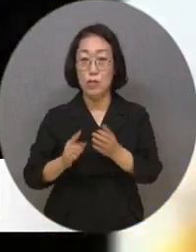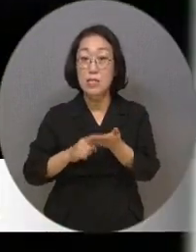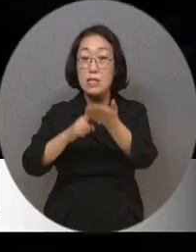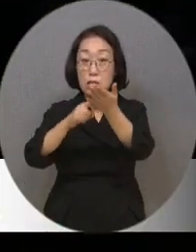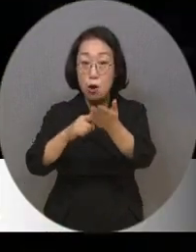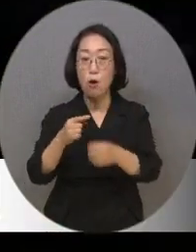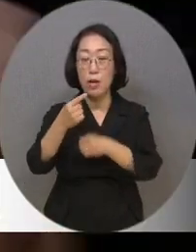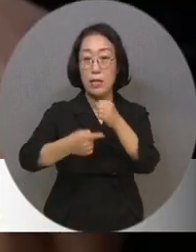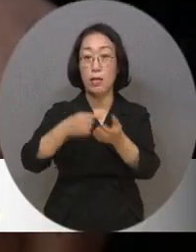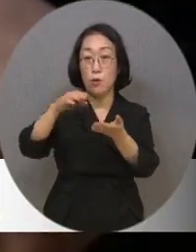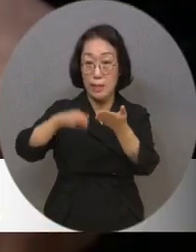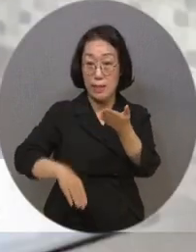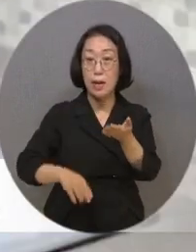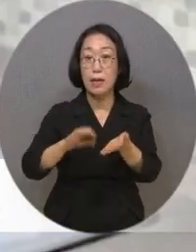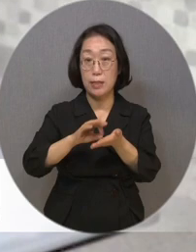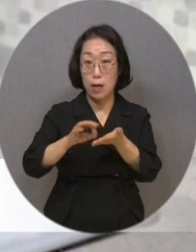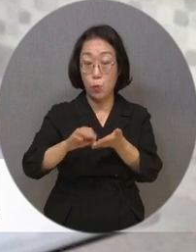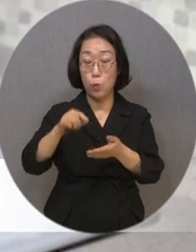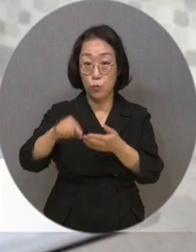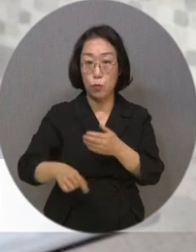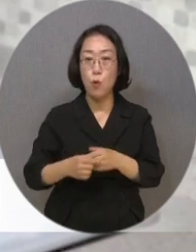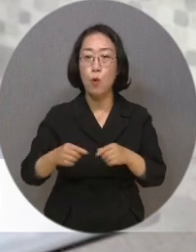이하 거주자로 휠체어 사용